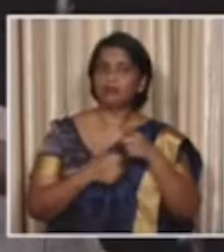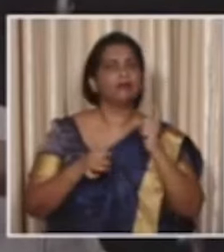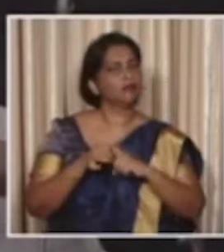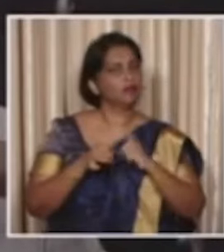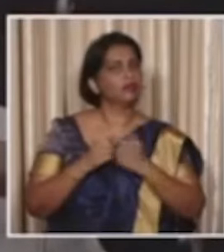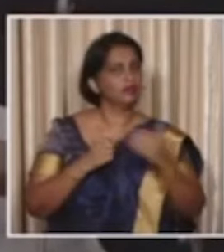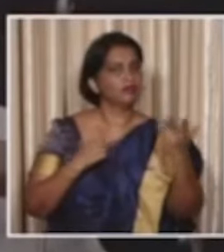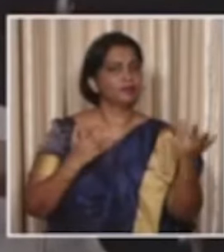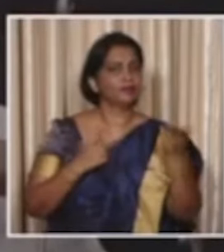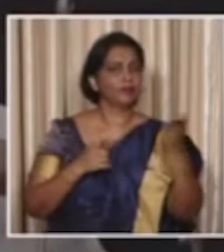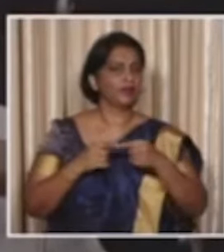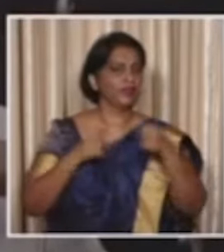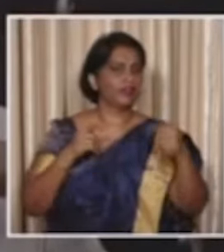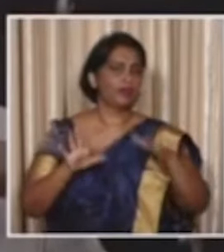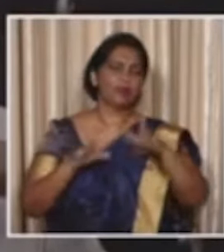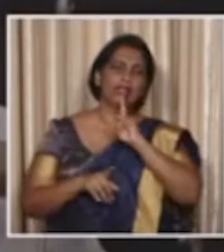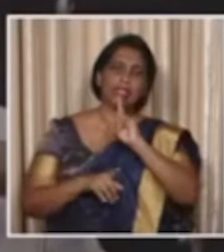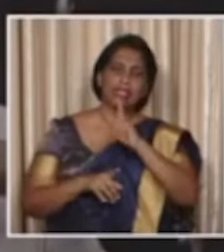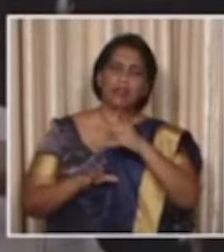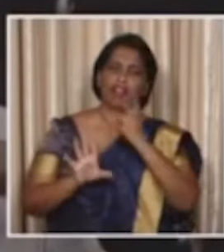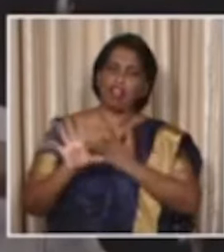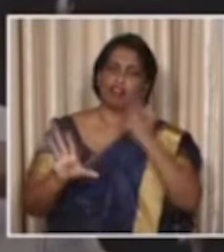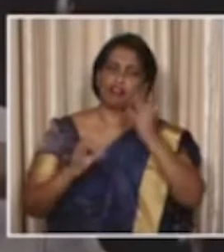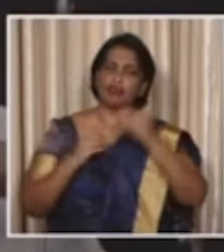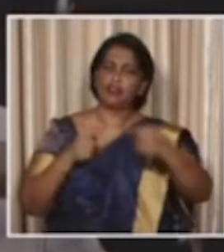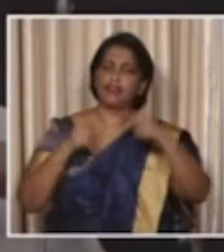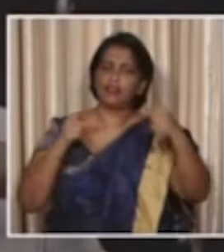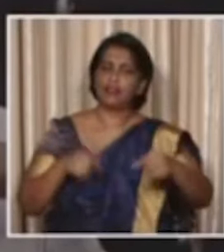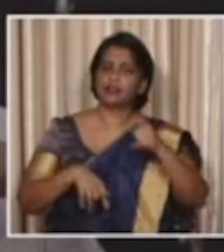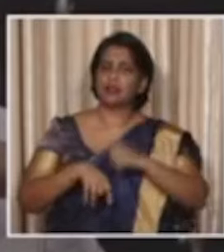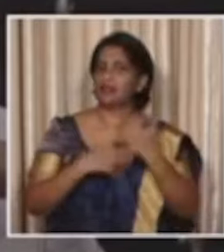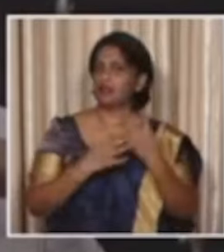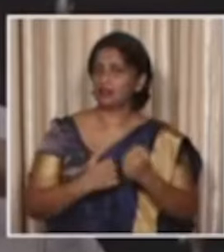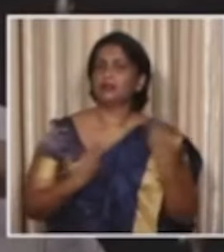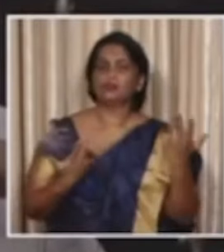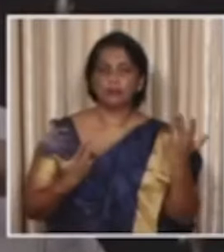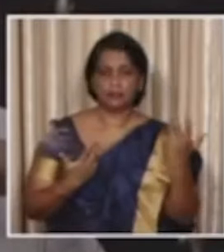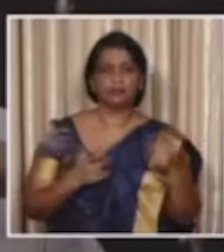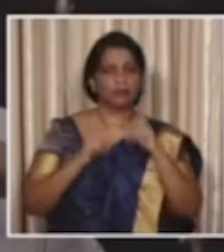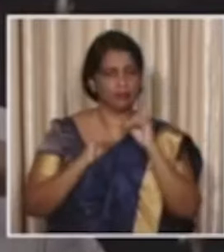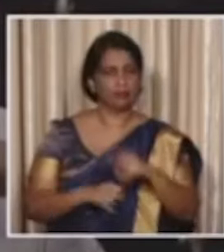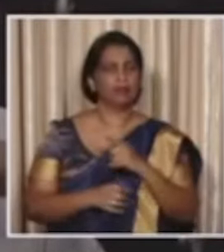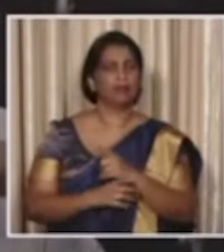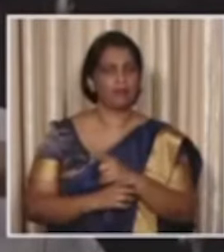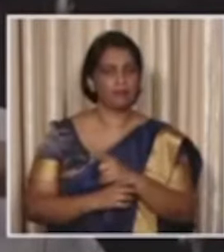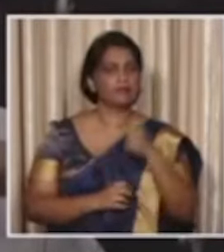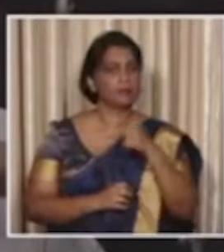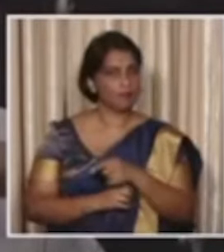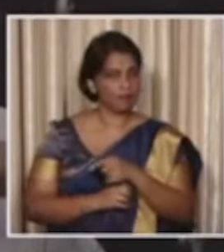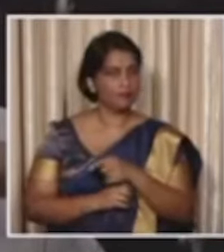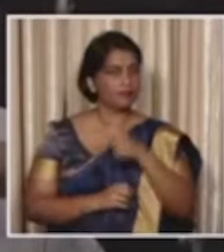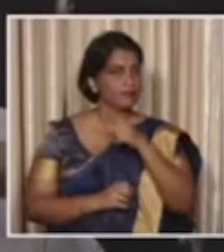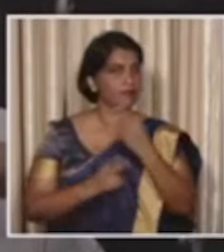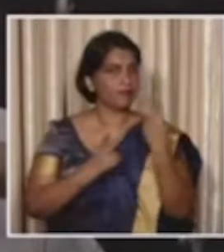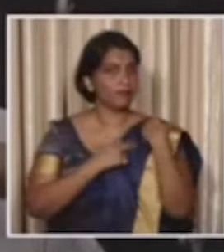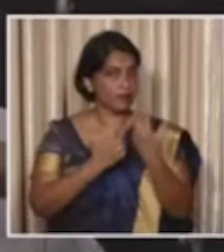ඇති වෙන්නේ නැහැ. මෙතුමාට මේ විපක්ෂයට වෙලා කියව තවත් අවුරුදු පහක් විපක්ෂයට වෙලා කියවන්න අවස්ථාවක් එන්නේ නැහැ. ඊළඟට මේ මෙතුමන්ලා